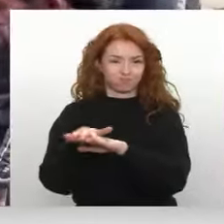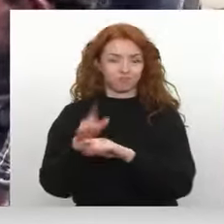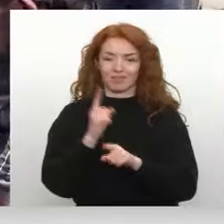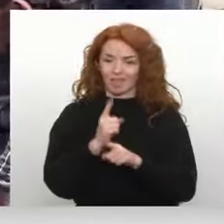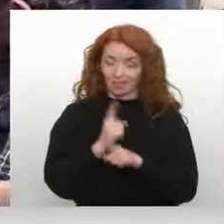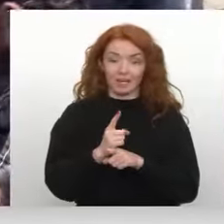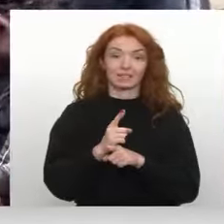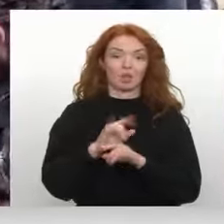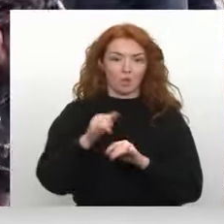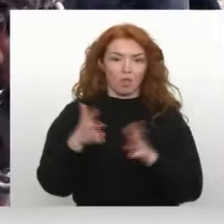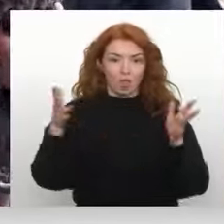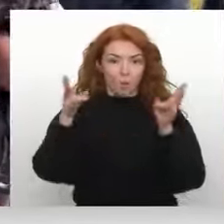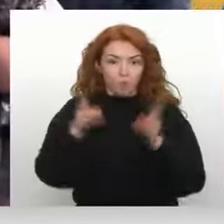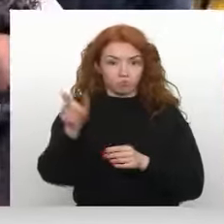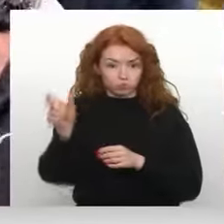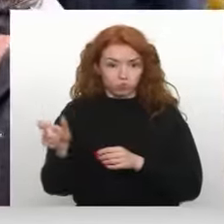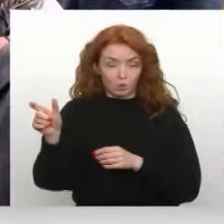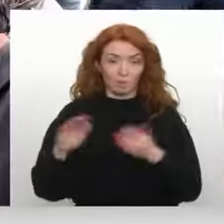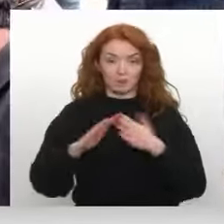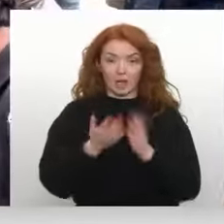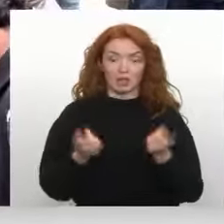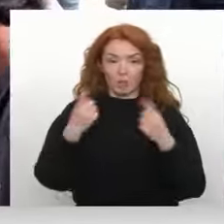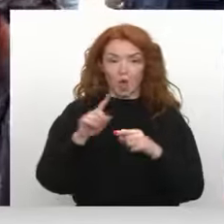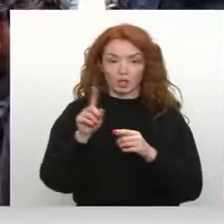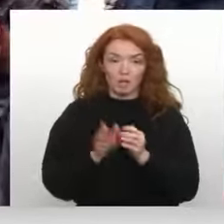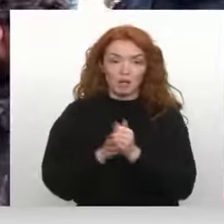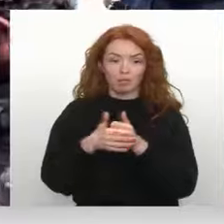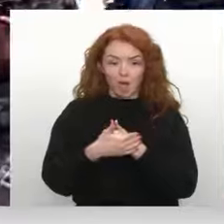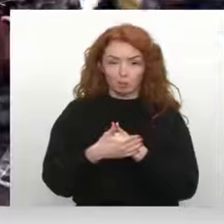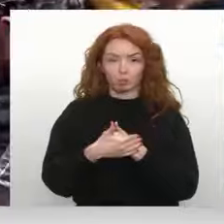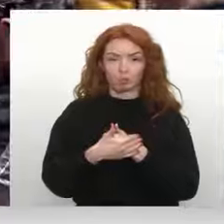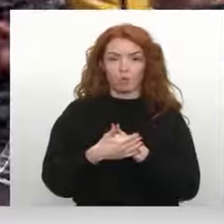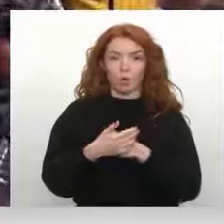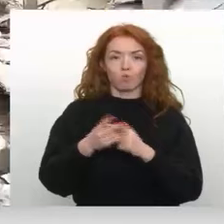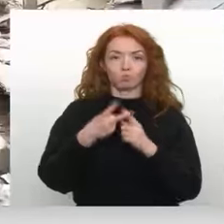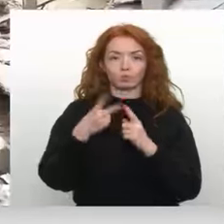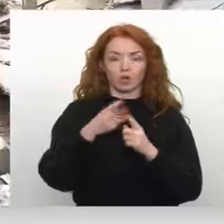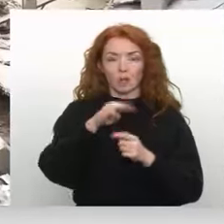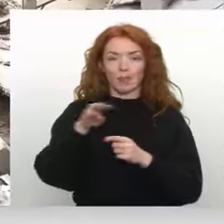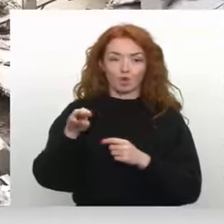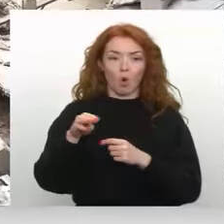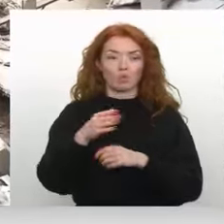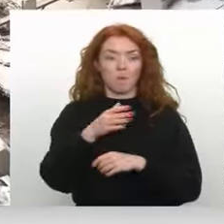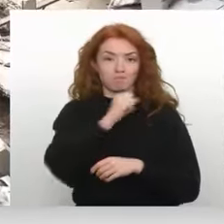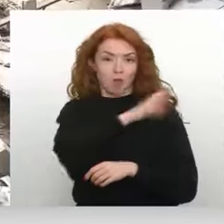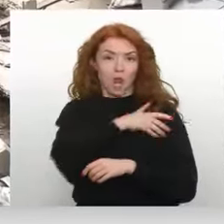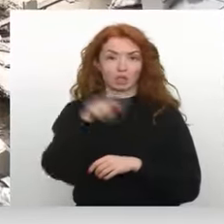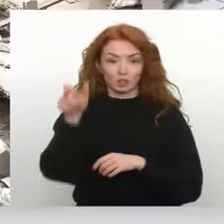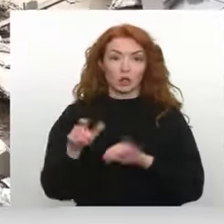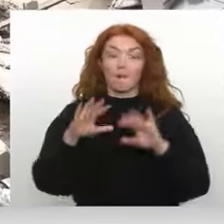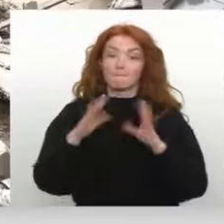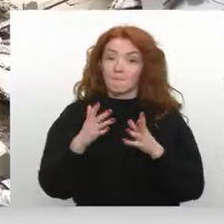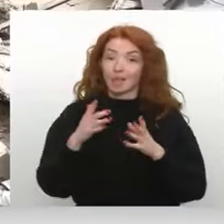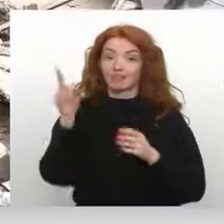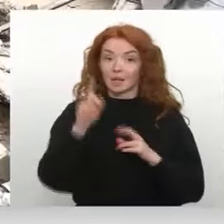civiliedzīvotāju upuriem jo pilsētā patlaban ir patvērušies aptuveni pusotra miljona palestīniešu bet netan jahu ir teicis ka